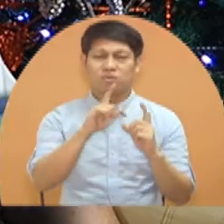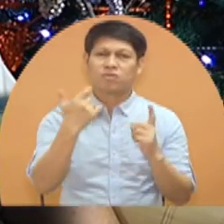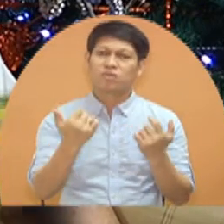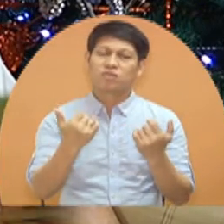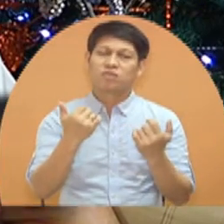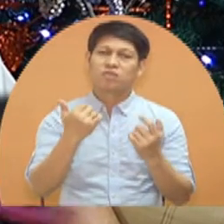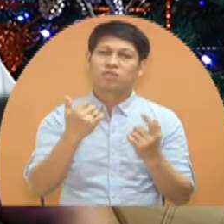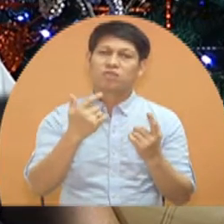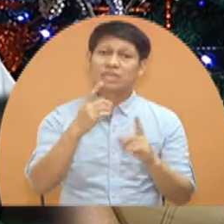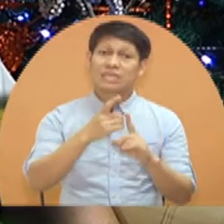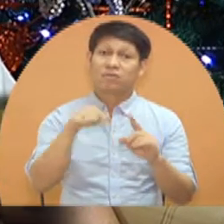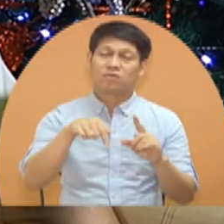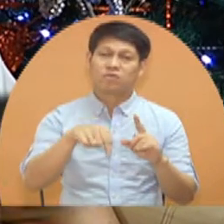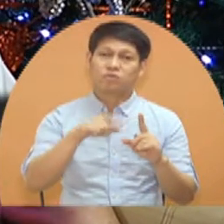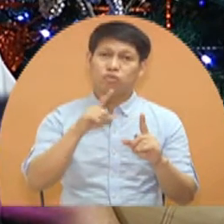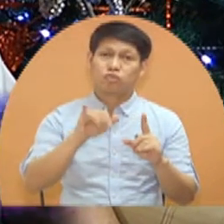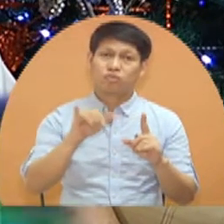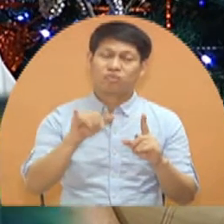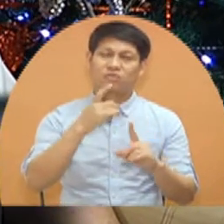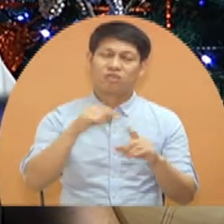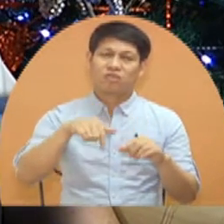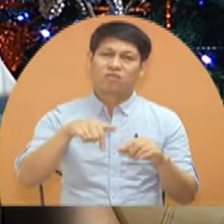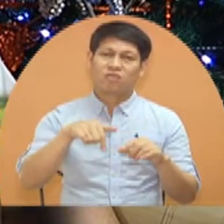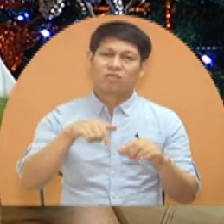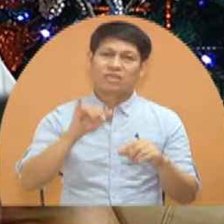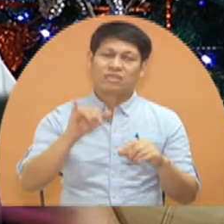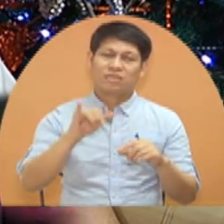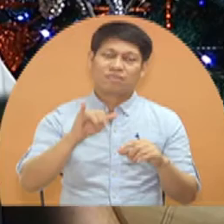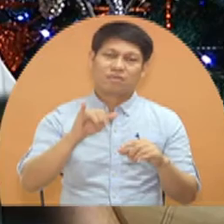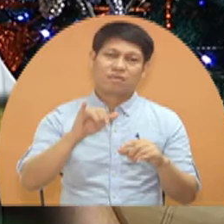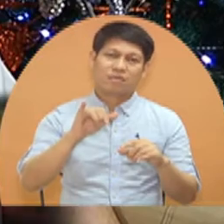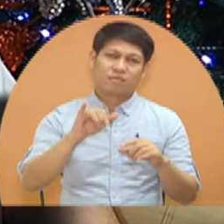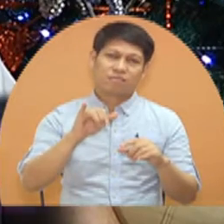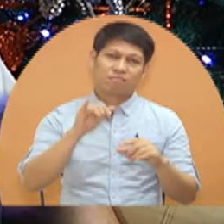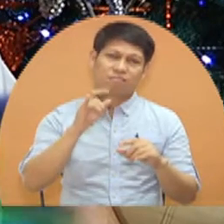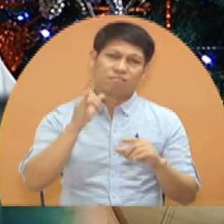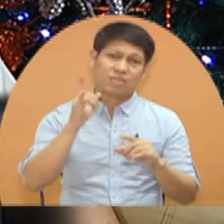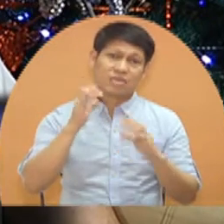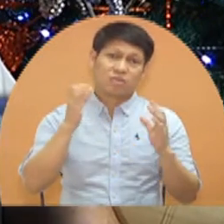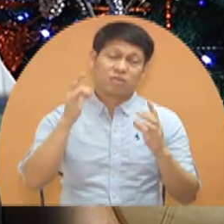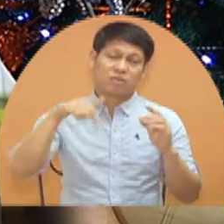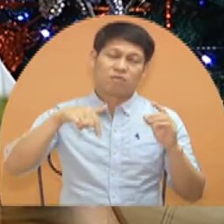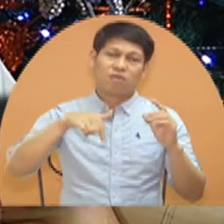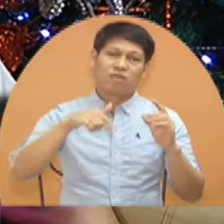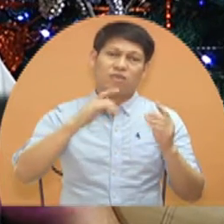Ngayong buwan ng Disyembre ay buwan rin ng pagdiriwang ng Kapwa Ko Mahal Ko